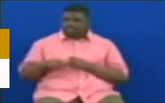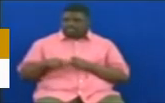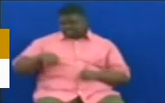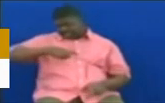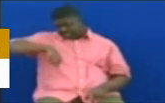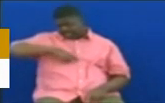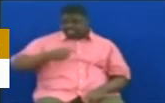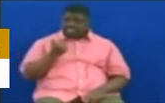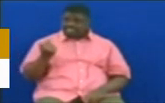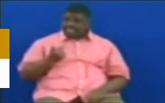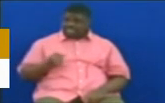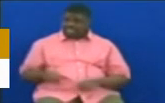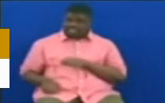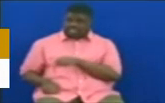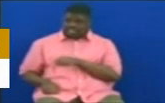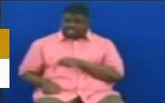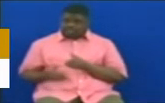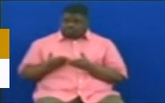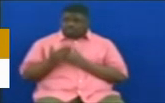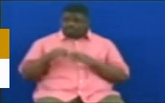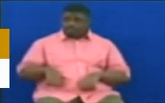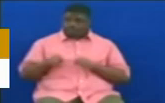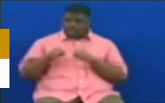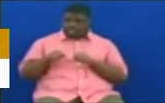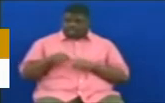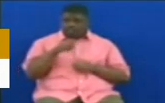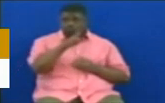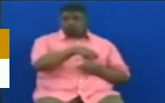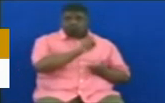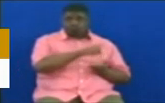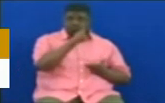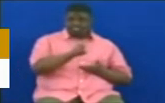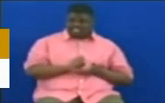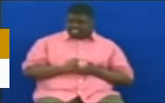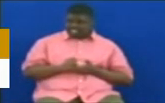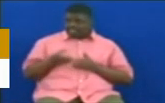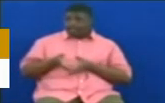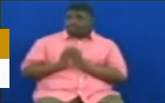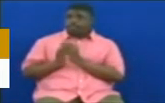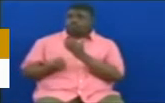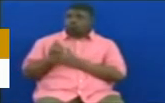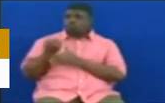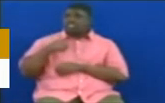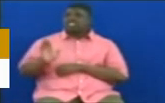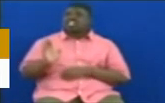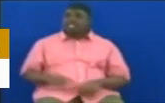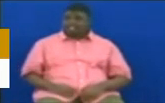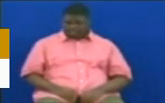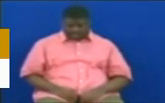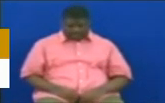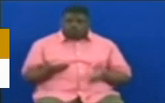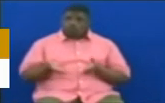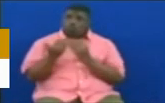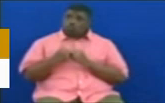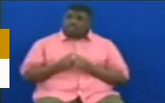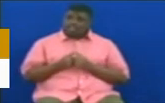Tanzania kupitia Deep Sea Fishing Authority na meli kutoka nje ya nchi, foreign vessels, ili kuweza